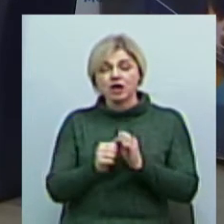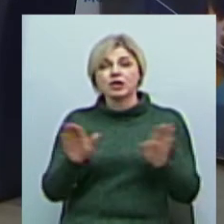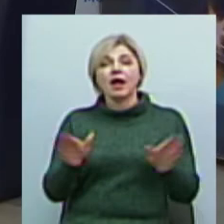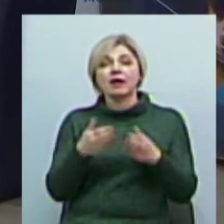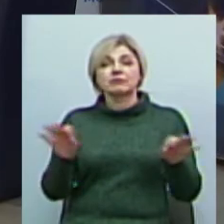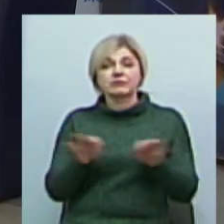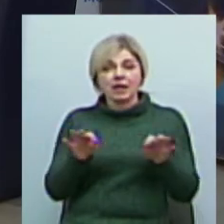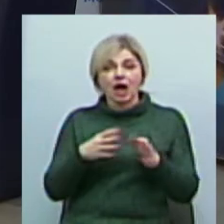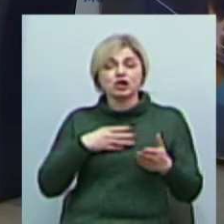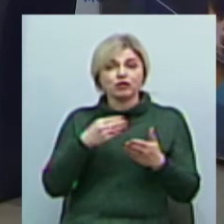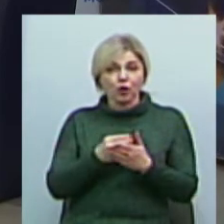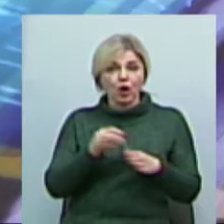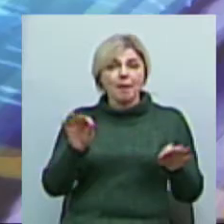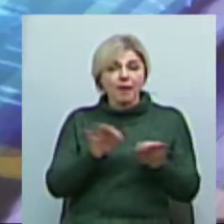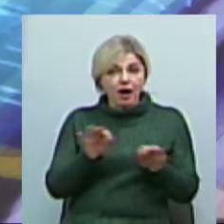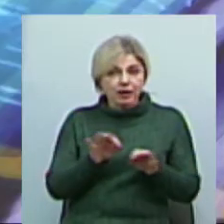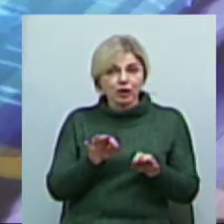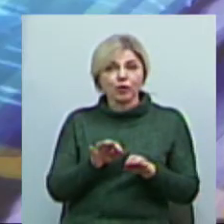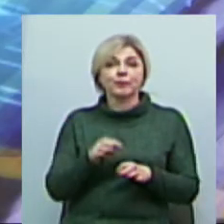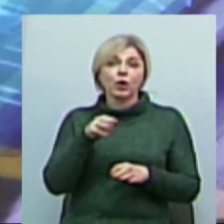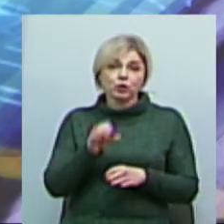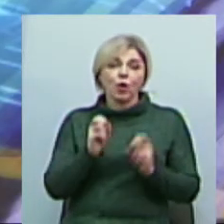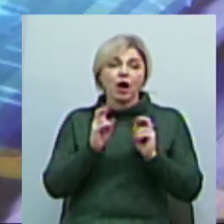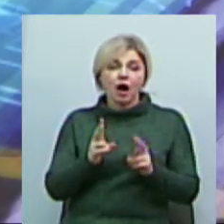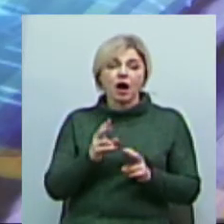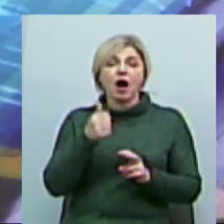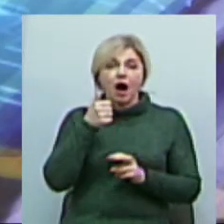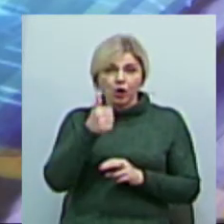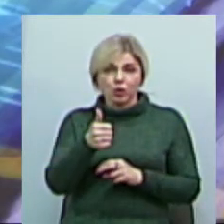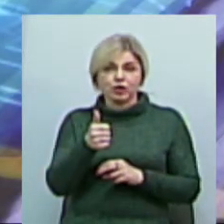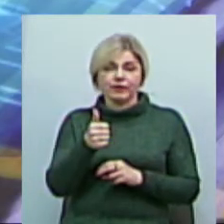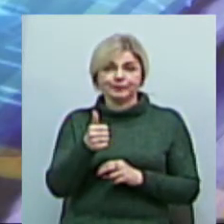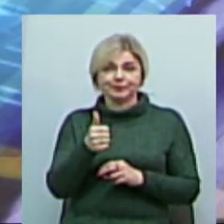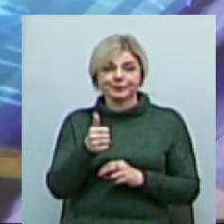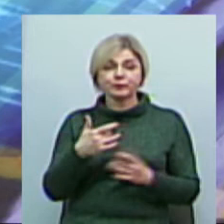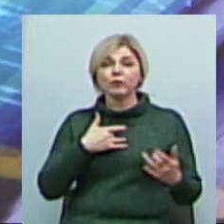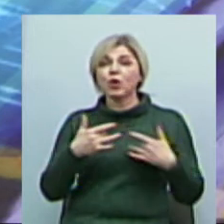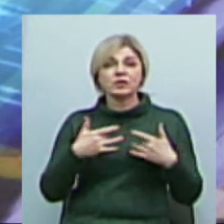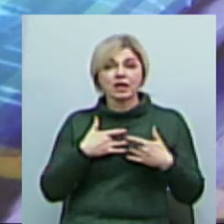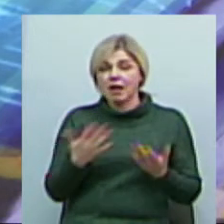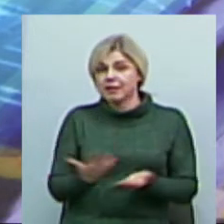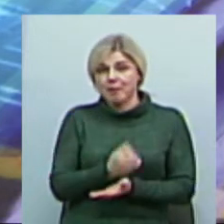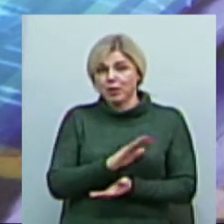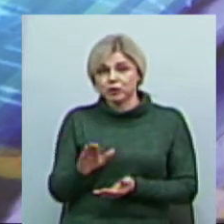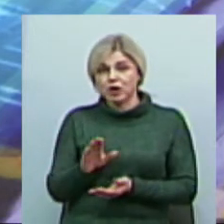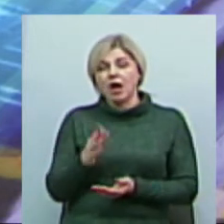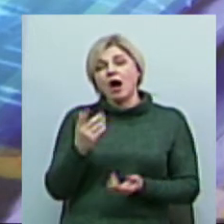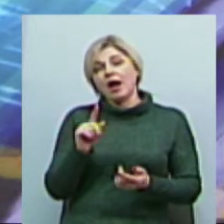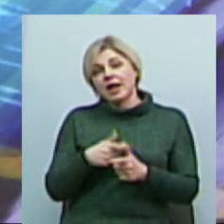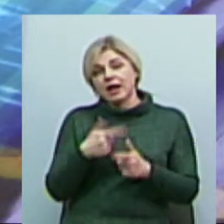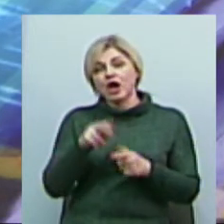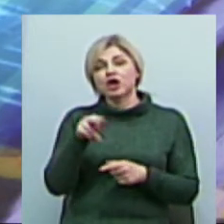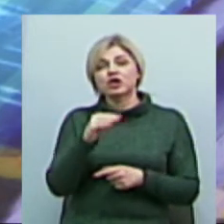то как общего хорошего симфонического концерта не получается. Либо джаза, либо